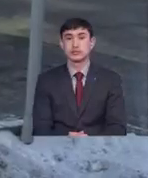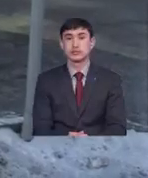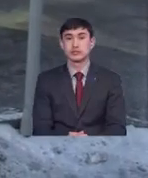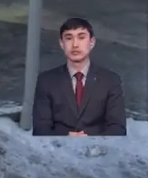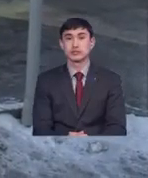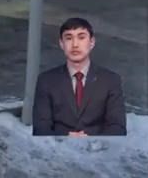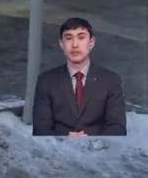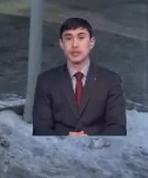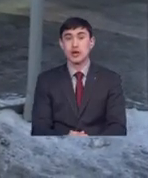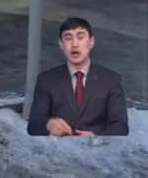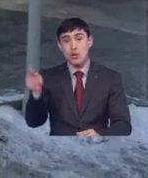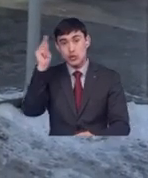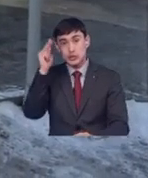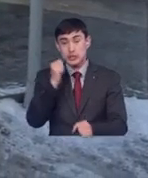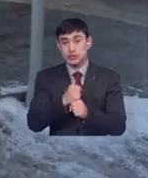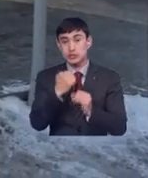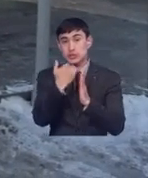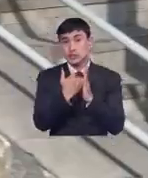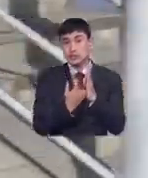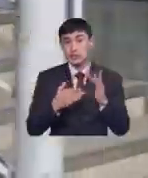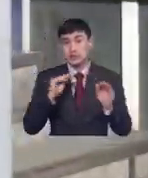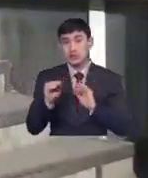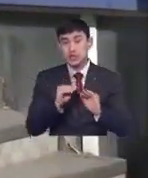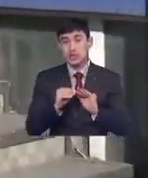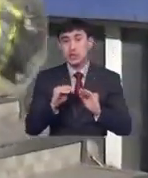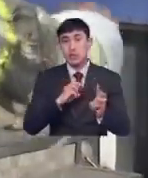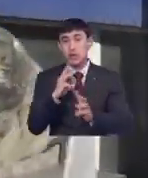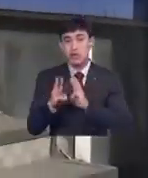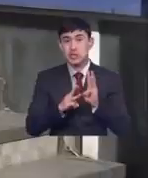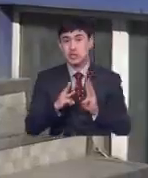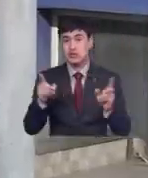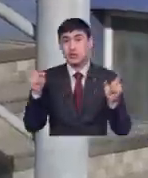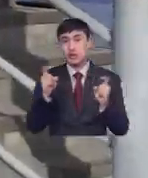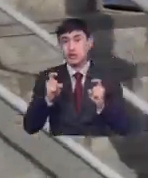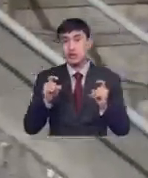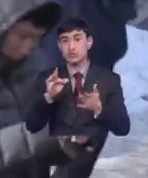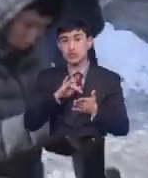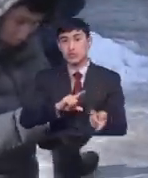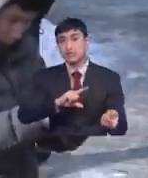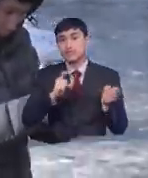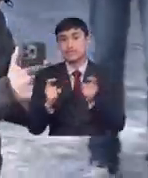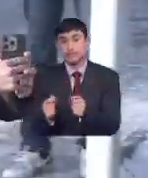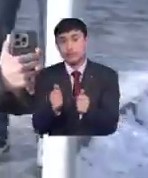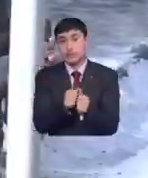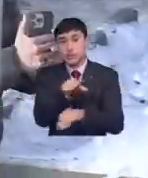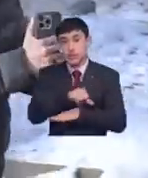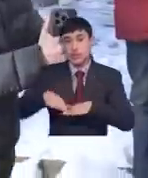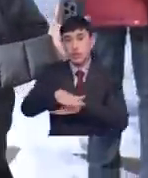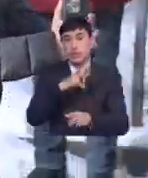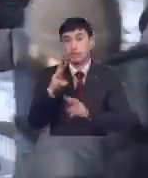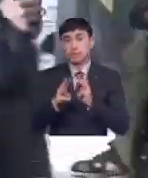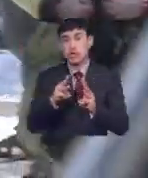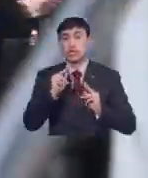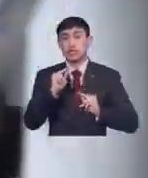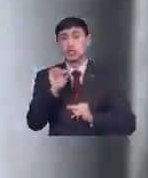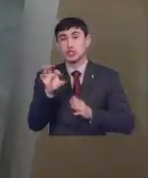В рамках учений разработан сценарий пожара, возникшего в торговом центре, который якобы перекинулся на прилегающую территорию. Сотрудники